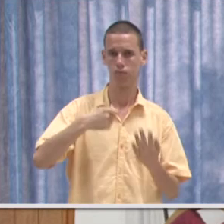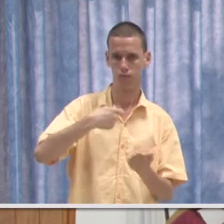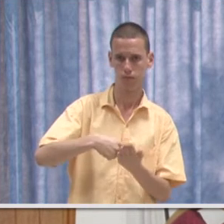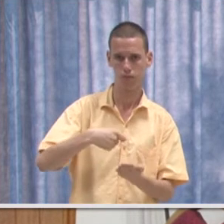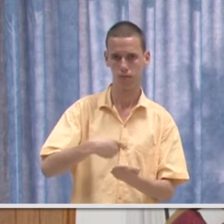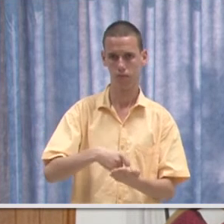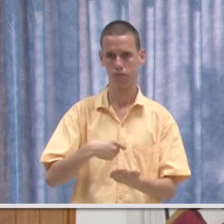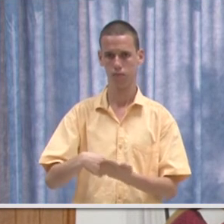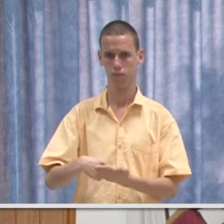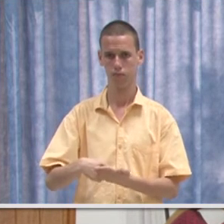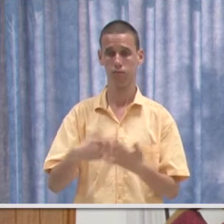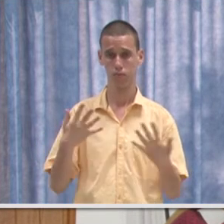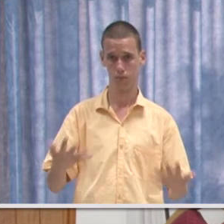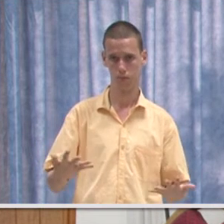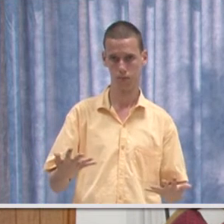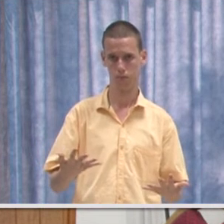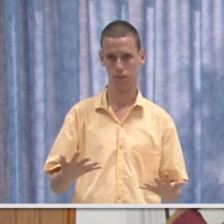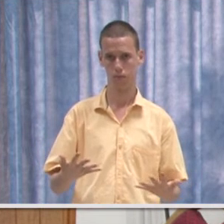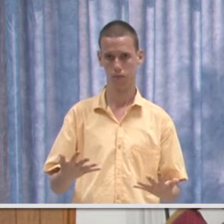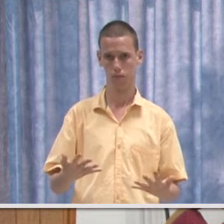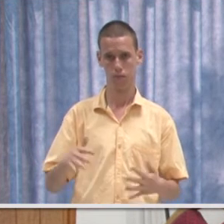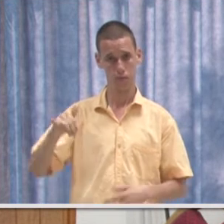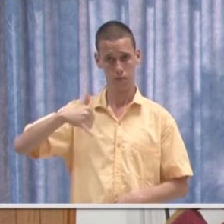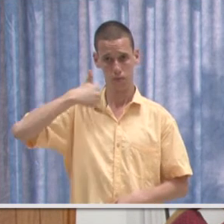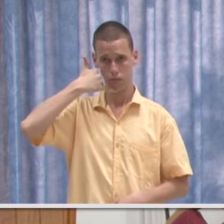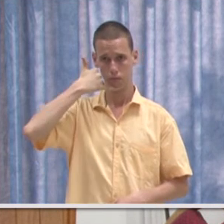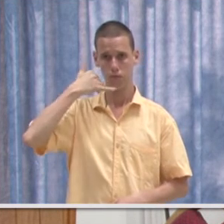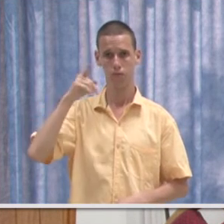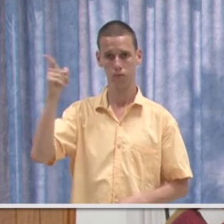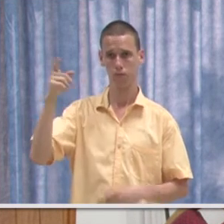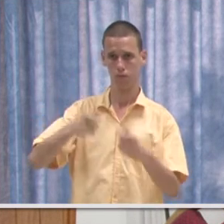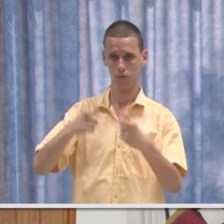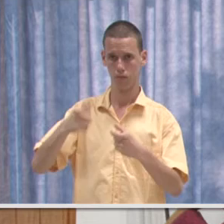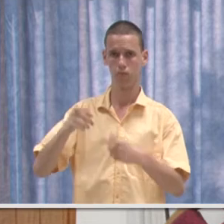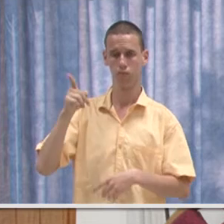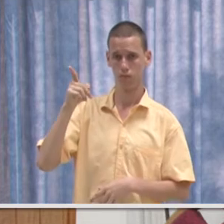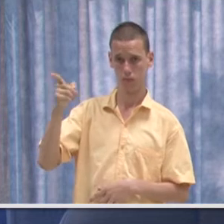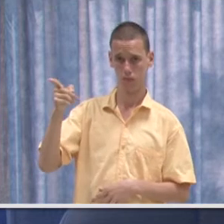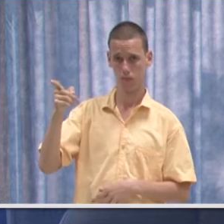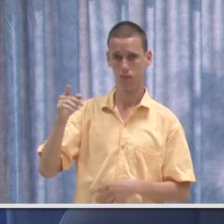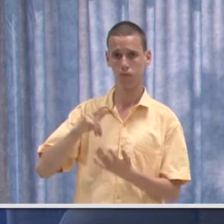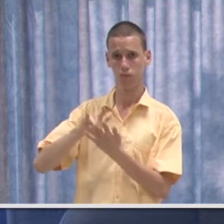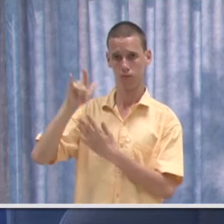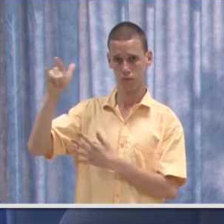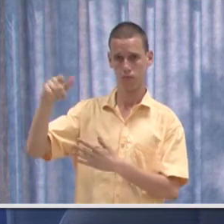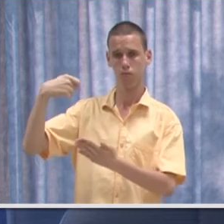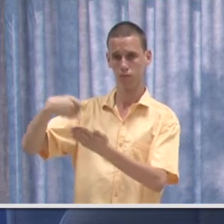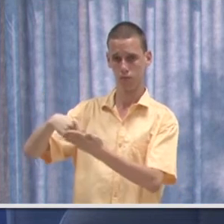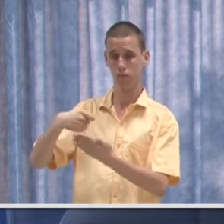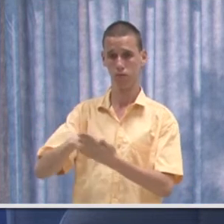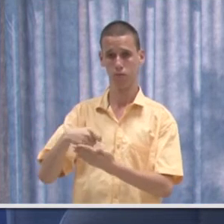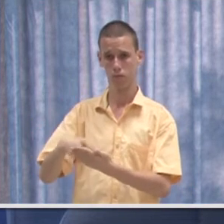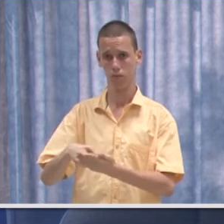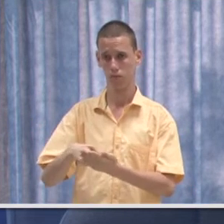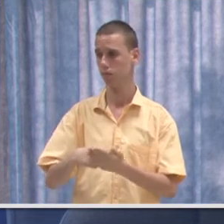insurance company. Et through the insurance company, qui nous fait notre payer. Est-ce qu'il y a aucune restriction qui nous mettre les autres peut-être pour ne